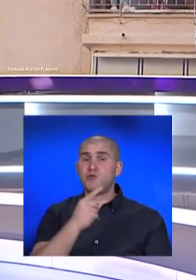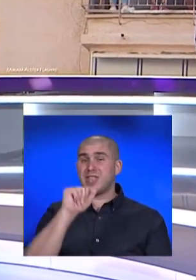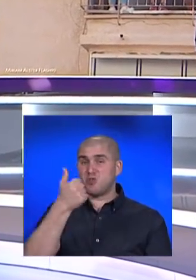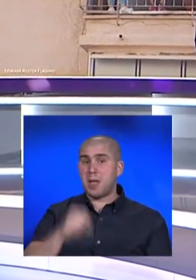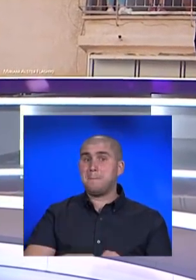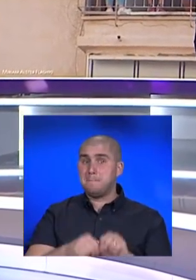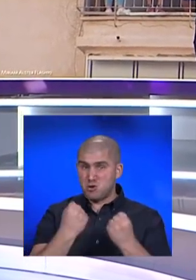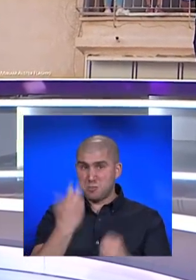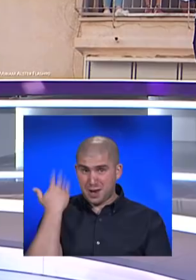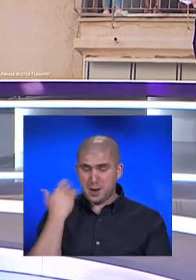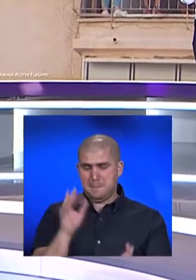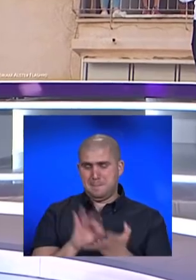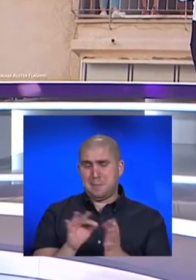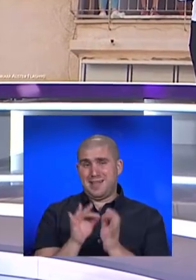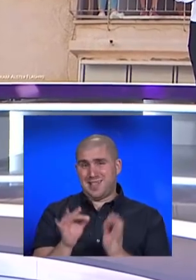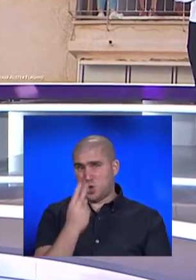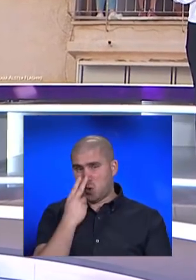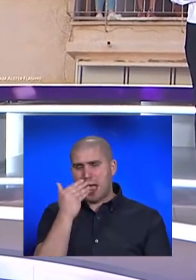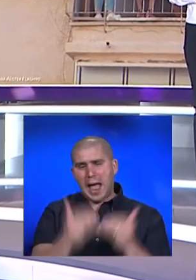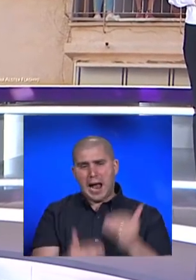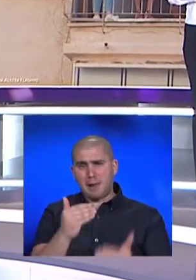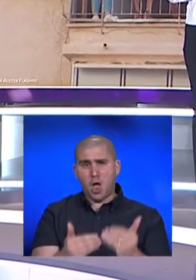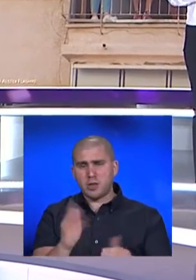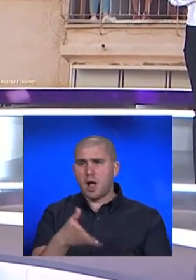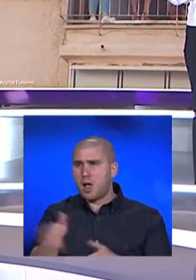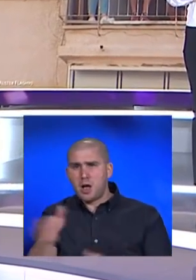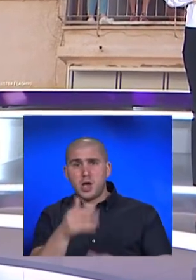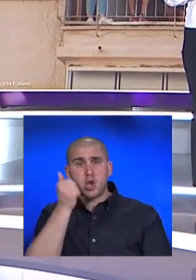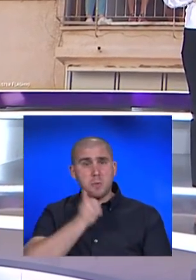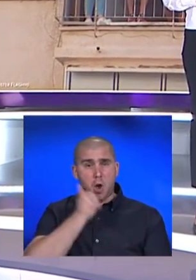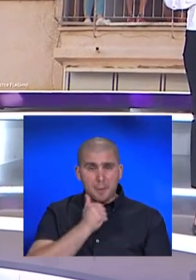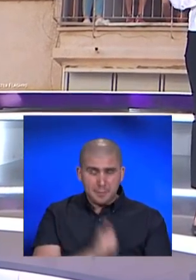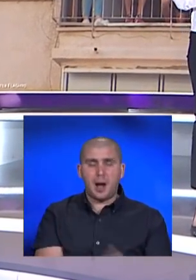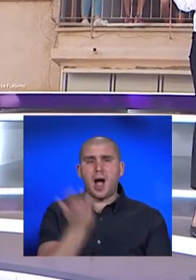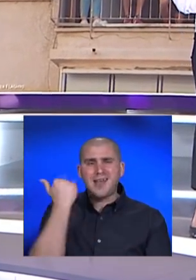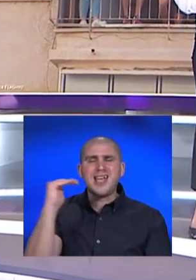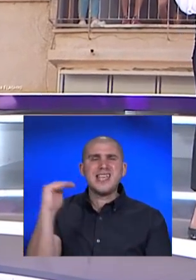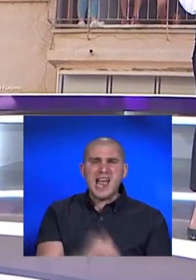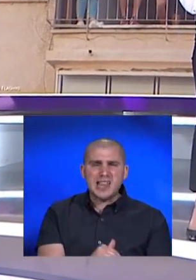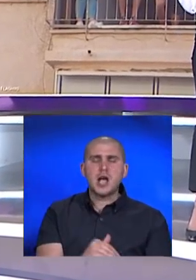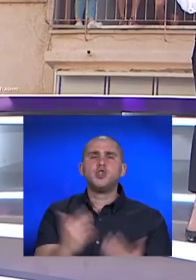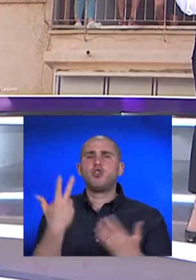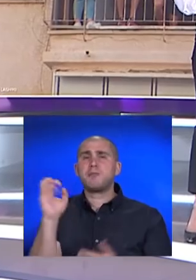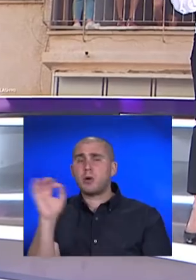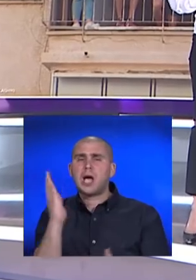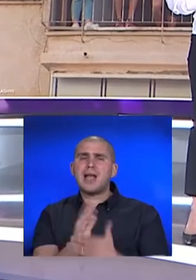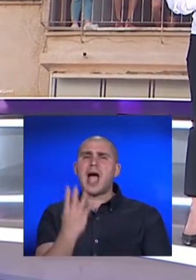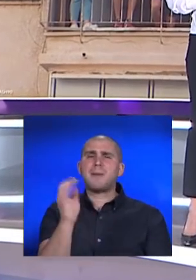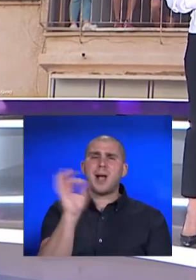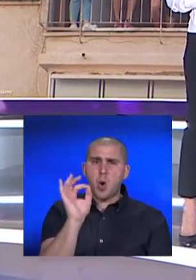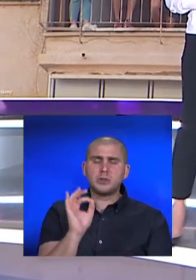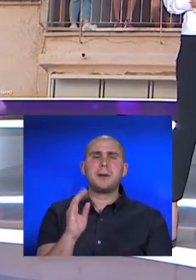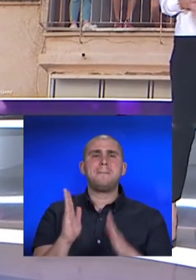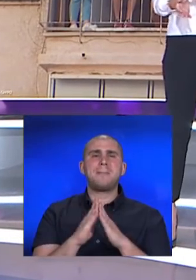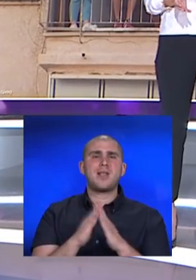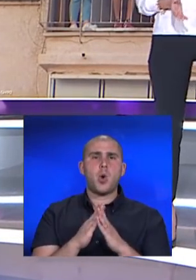מרגע שהתחלנו לראות הגבלות על התנועה, על ההתנהלות היומיומית שלנו, הייתה גם ירידה של בין 30-40% במספר הדירות שהוצאו